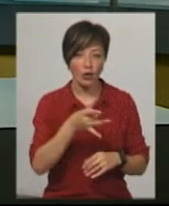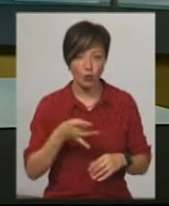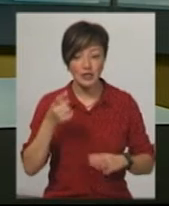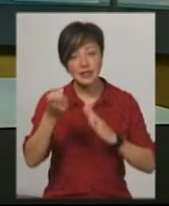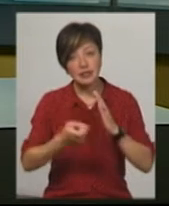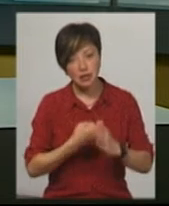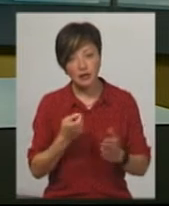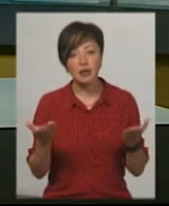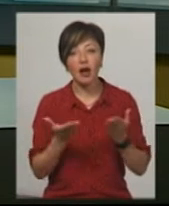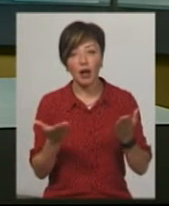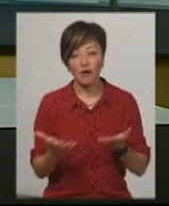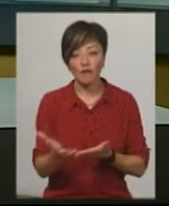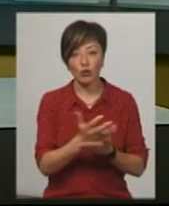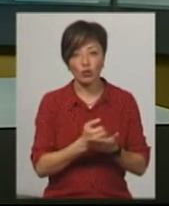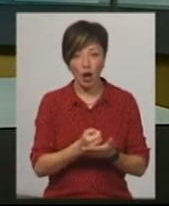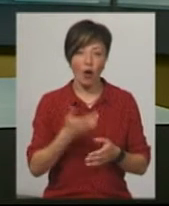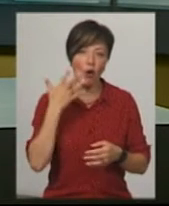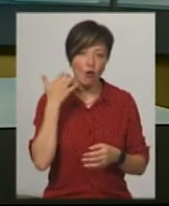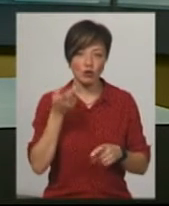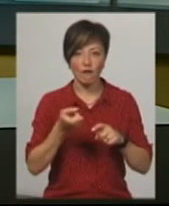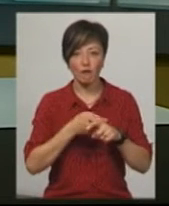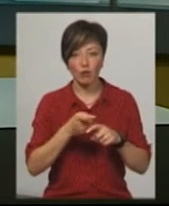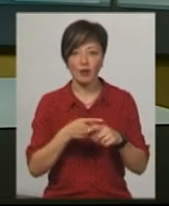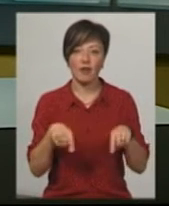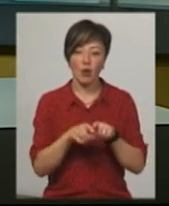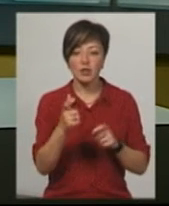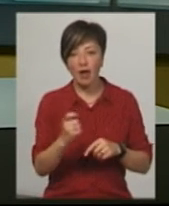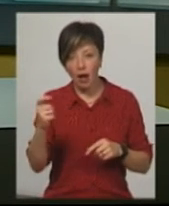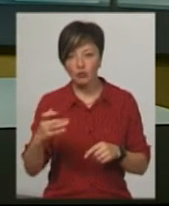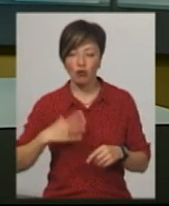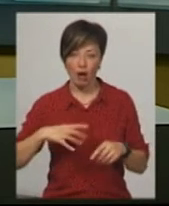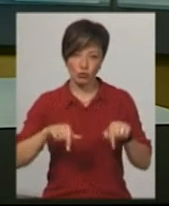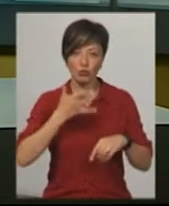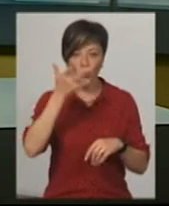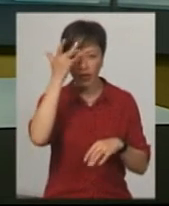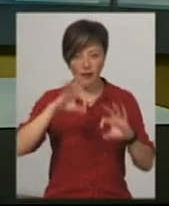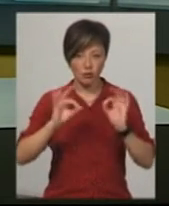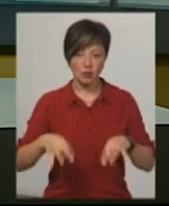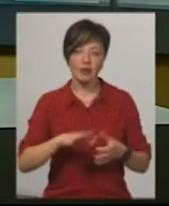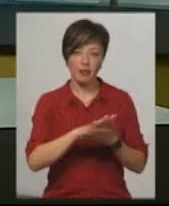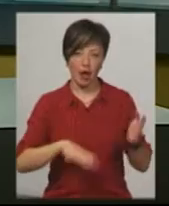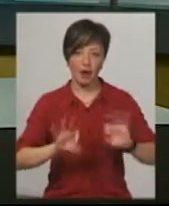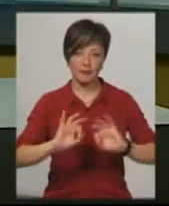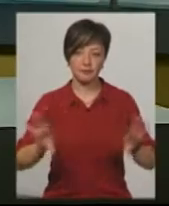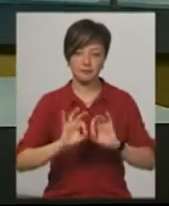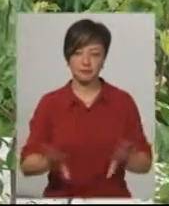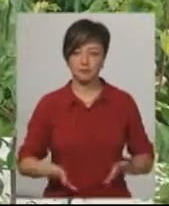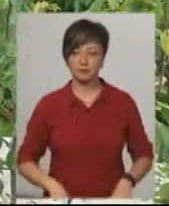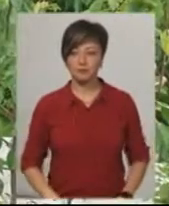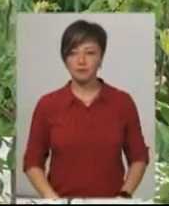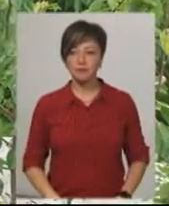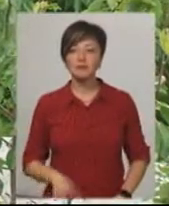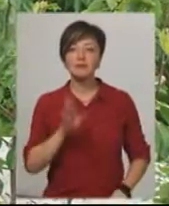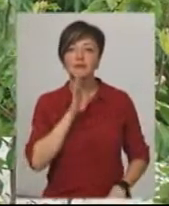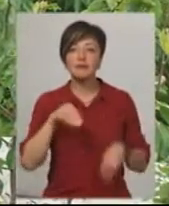аби дізнатися, яких урожаїв овочів та фруктів, а також ягід чекати цього літа та восени. Подробиці далі.